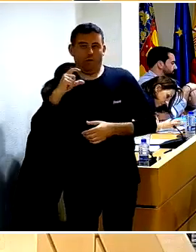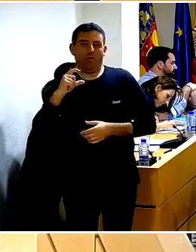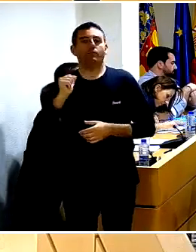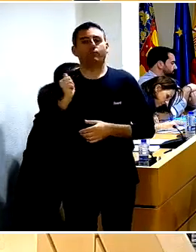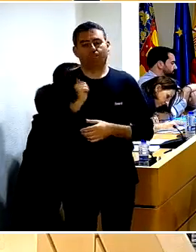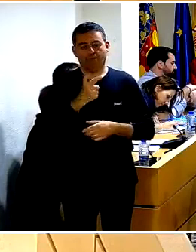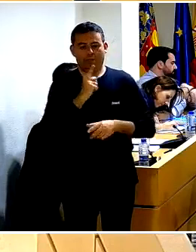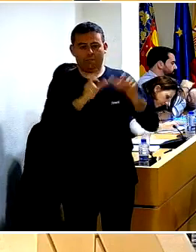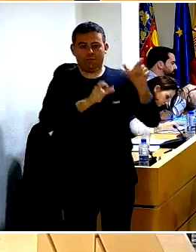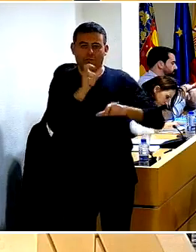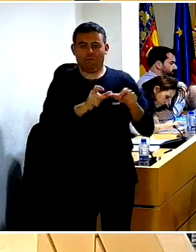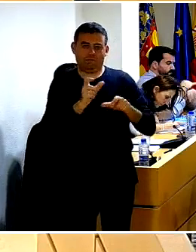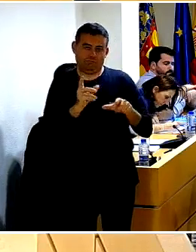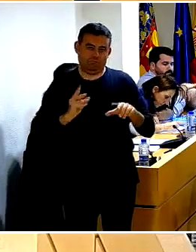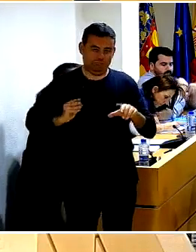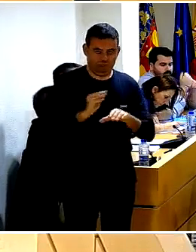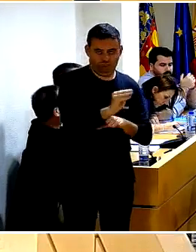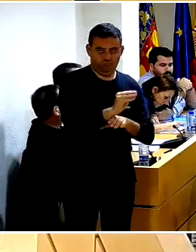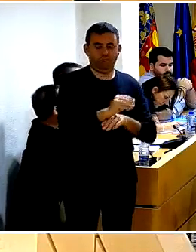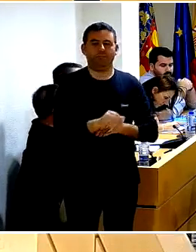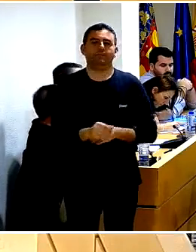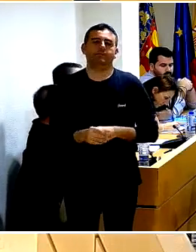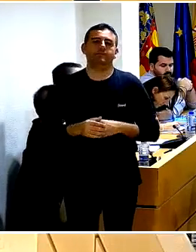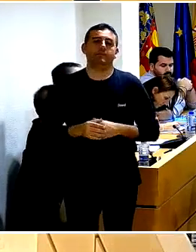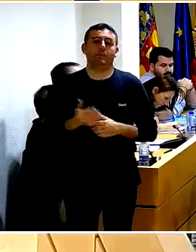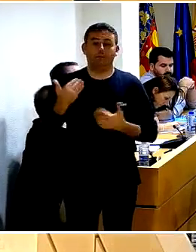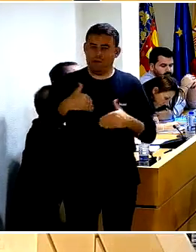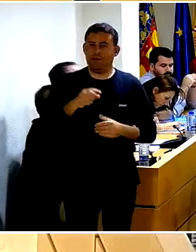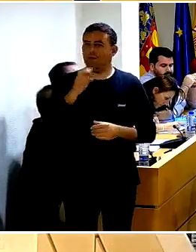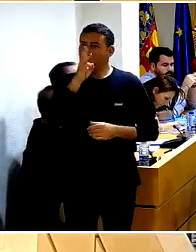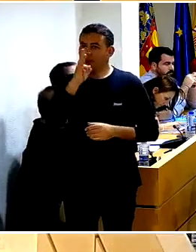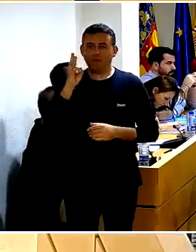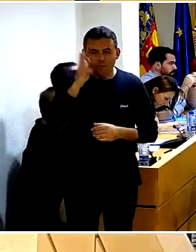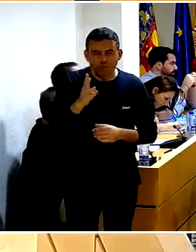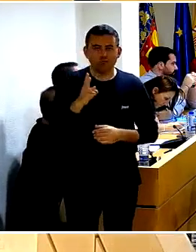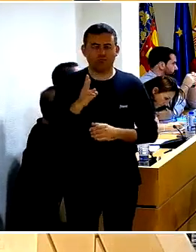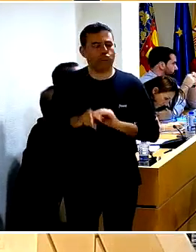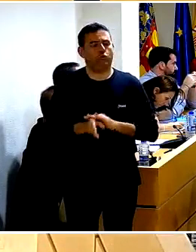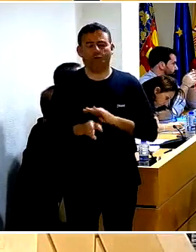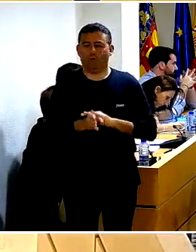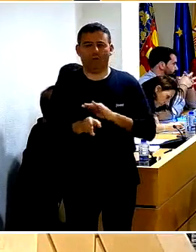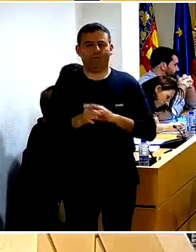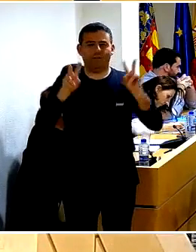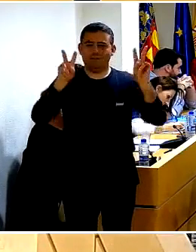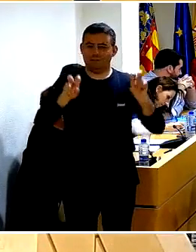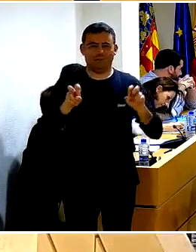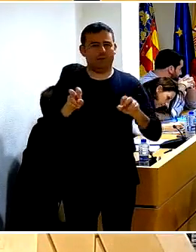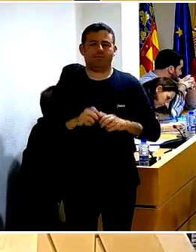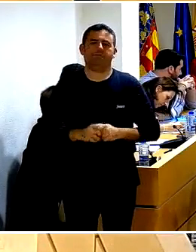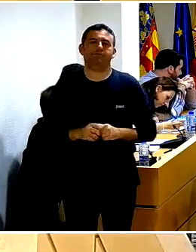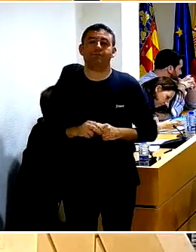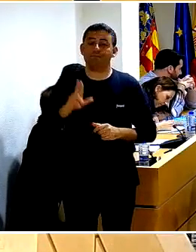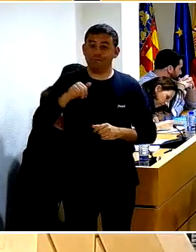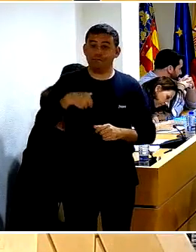per tercer any consecutiu. Es consoliden les aportacions a l'emergència social, que augmentarem en